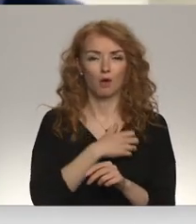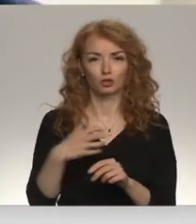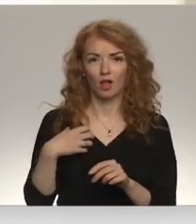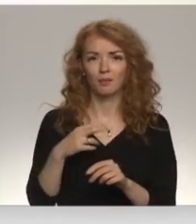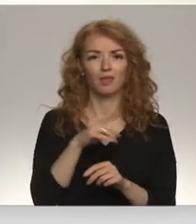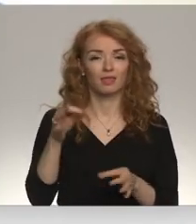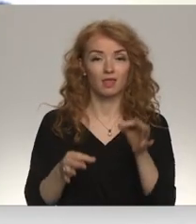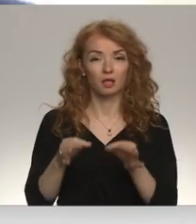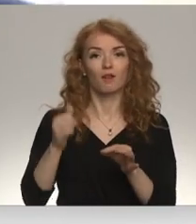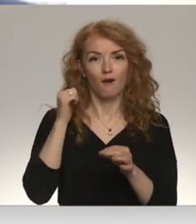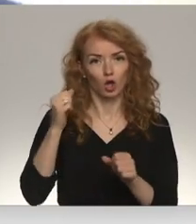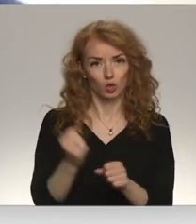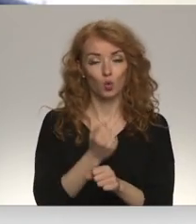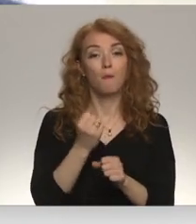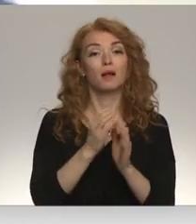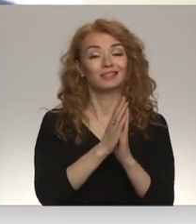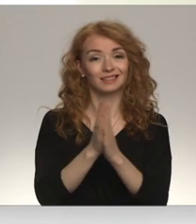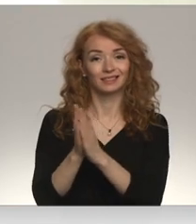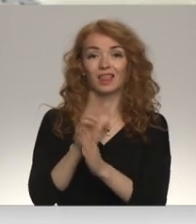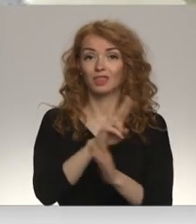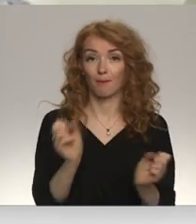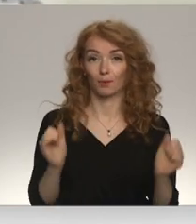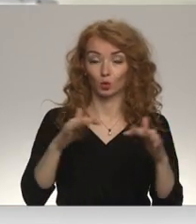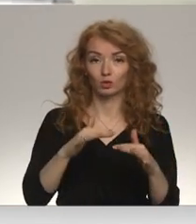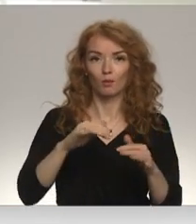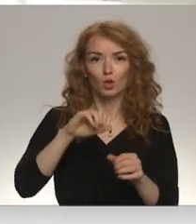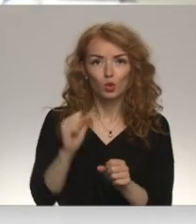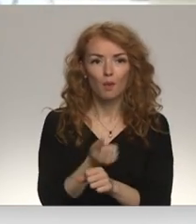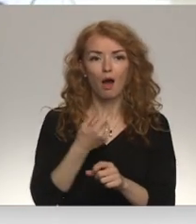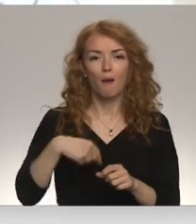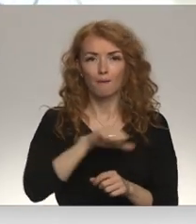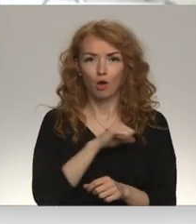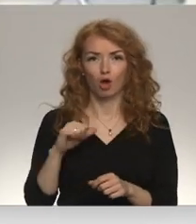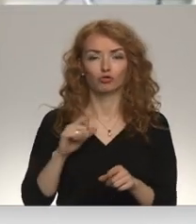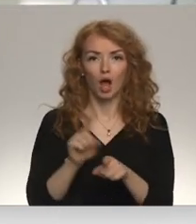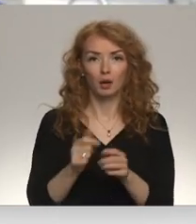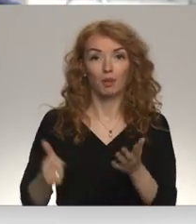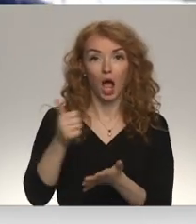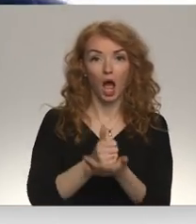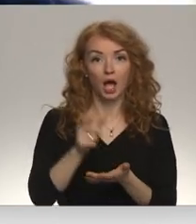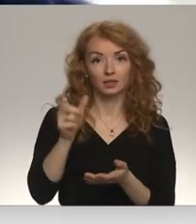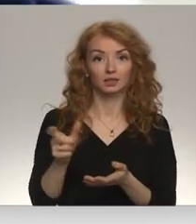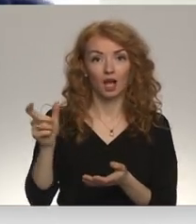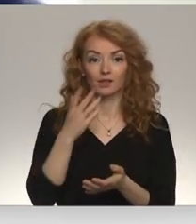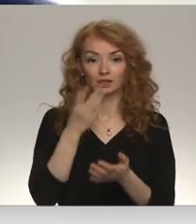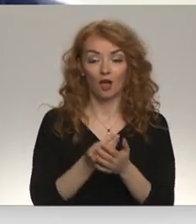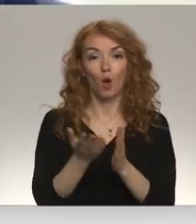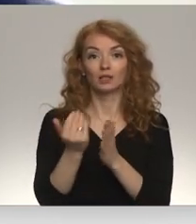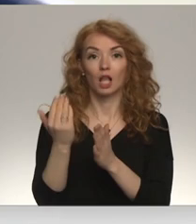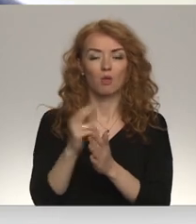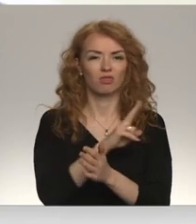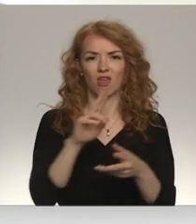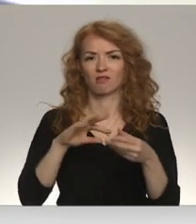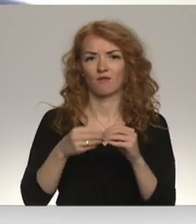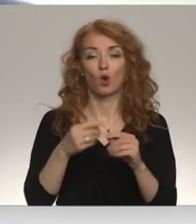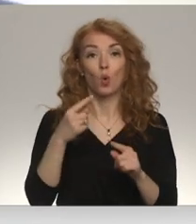vakar aicināja cilvēkus nepulcēties pie Rātsnama. Tomēr arī paši Latvijas-Krievas Savienības pārstāvis savu aicinājumu neievēroja un